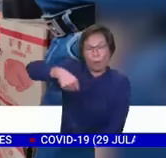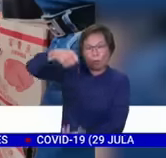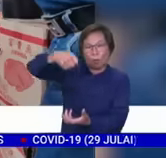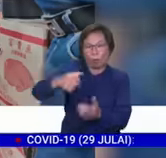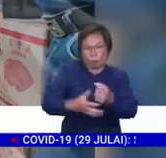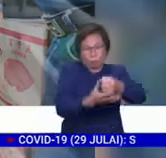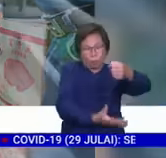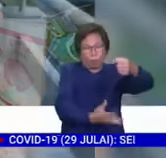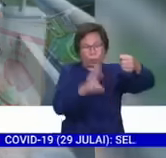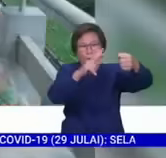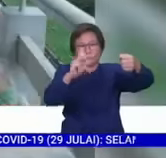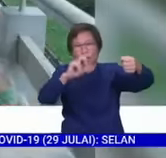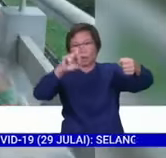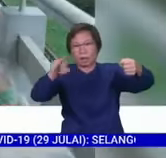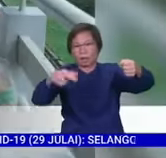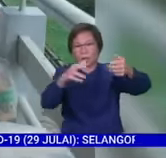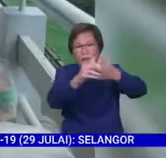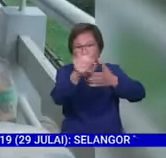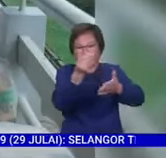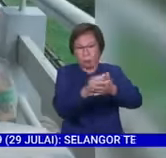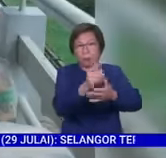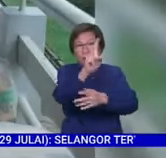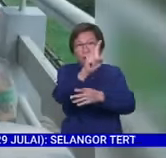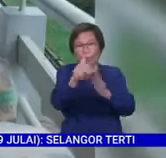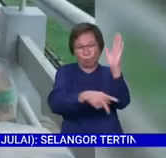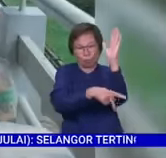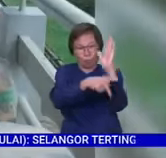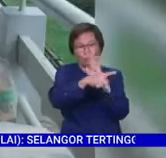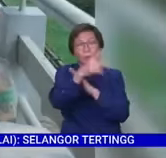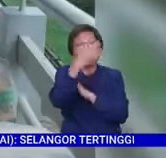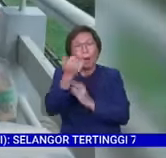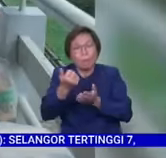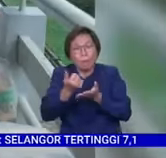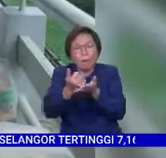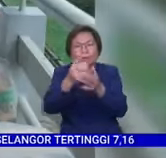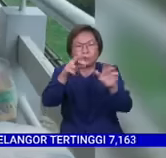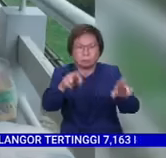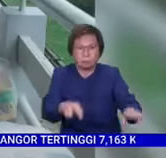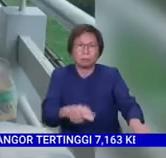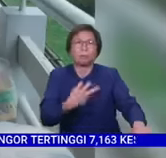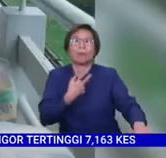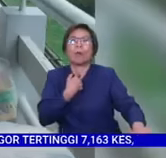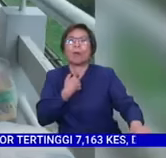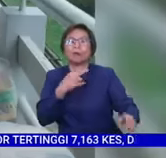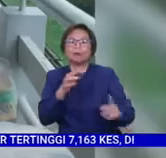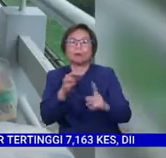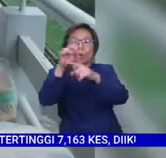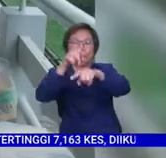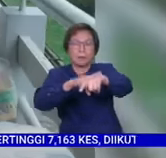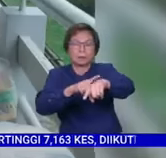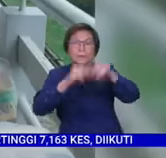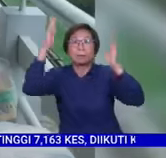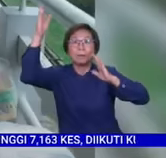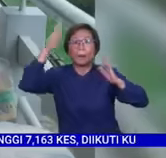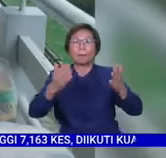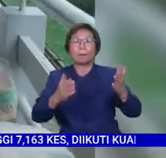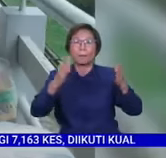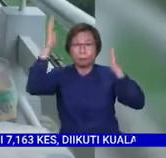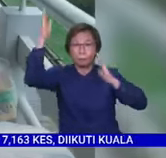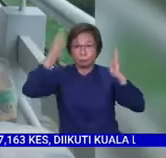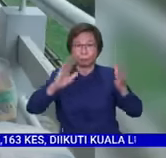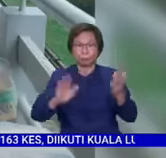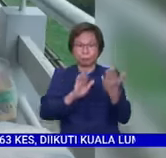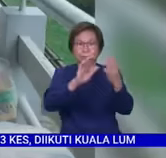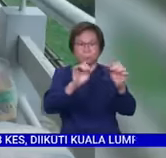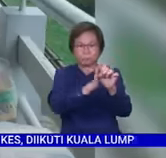meruntuhkan sejumlah 300.000 Ringgit bagi setiap paling Man bertujuan membantu rakyat yang terjun jos Terutama ketika negara berdepan dengan